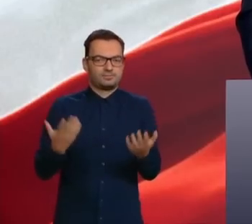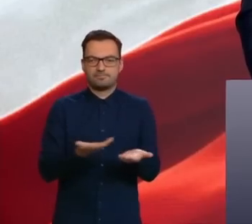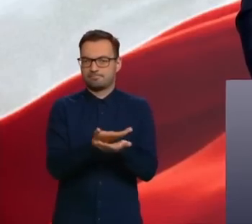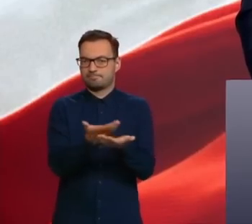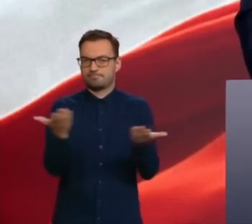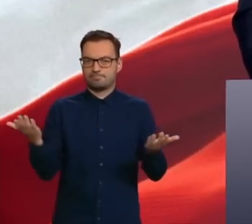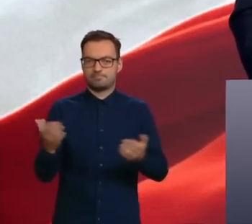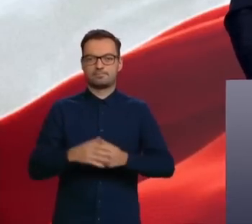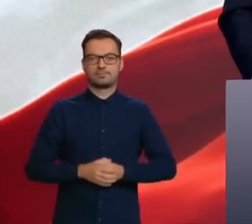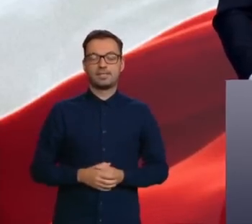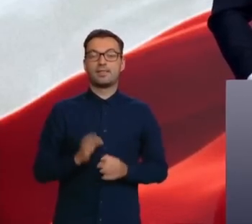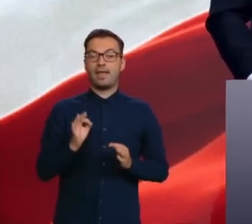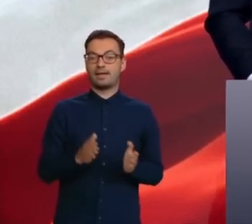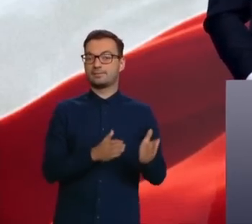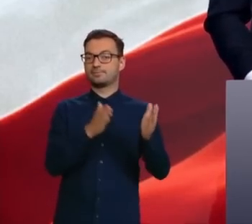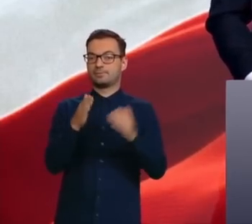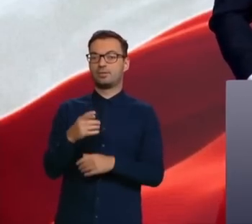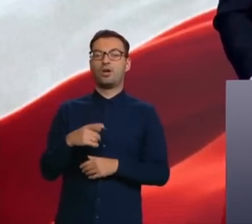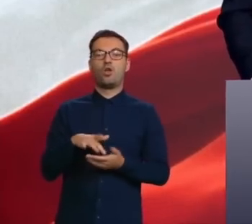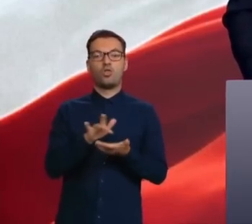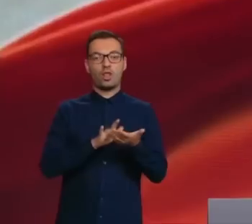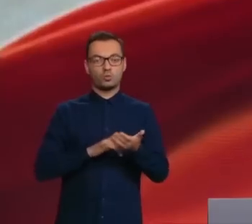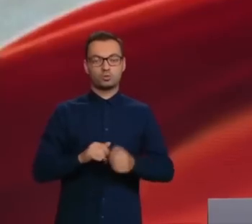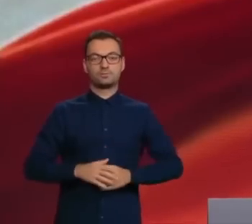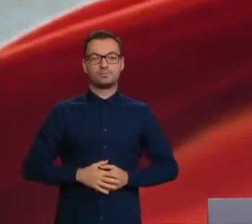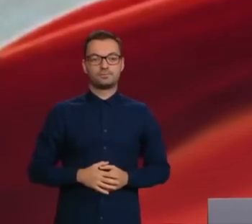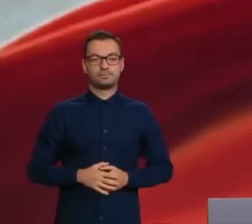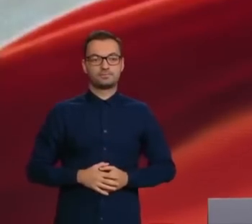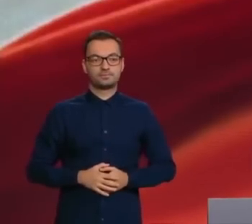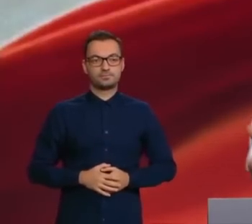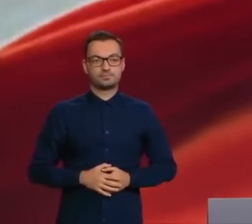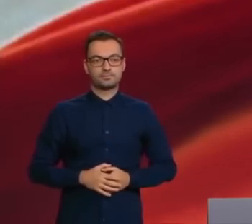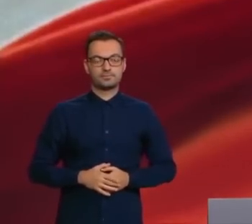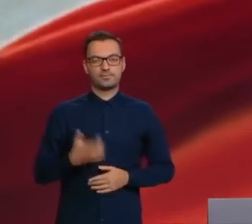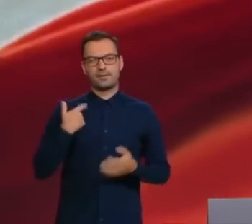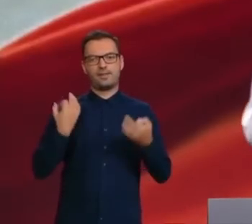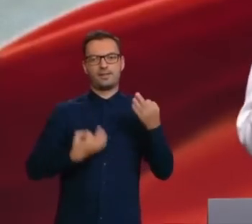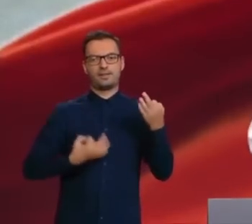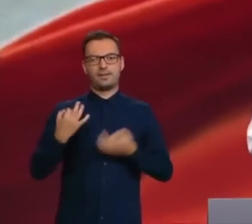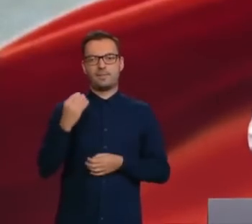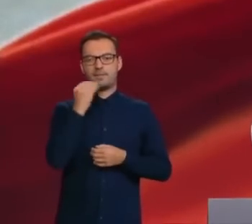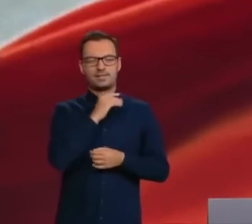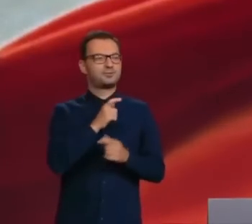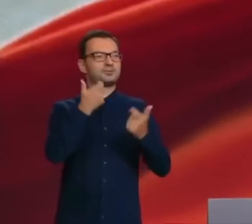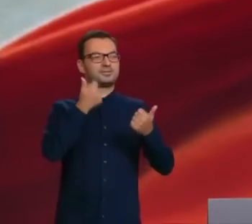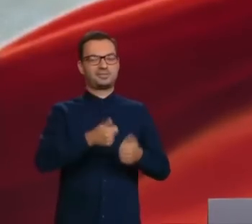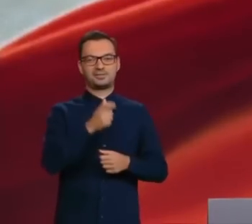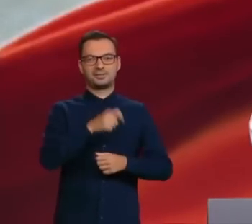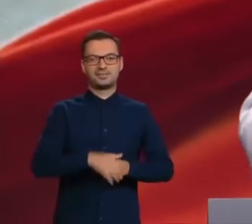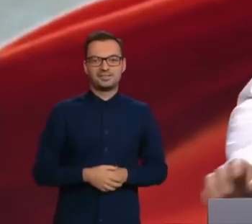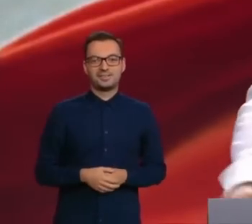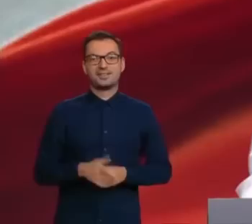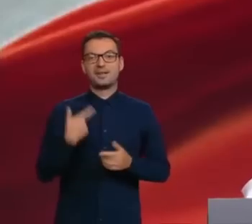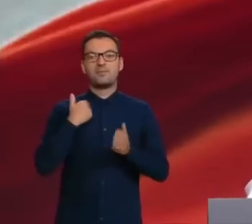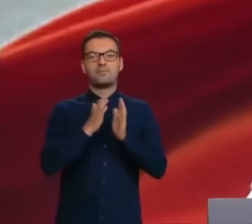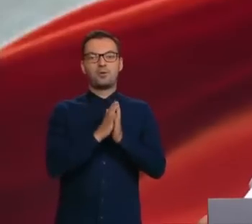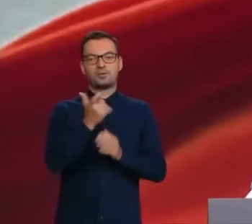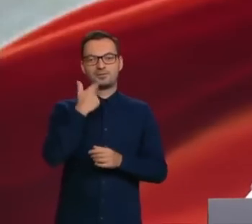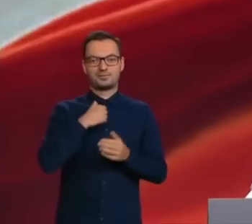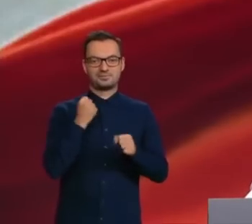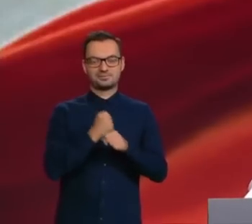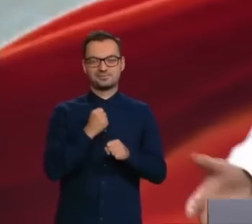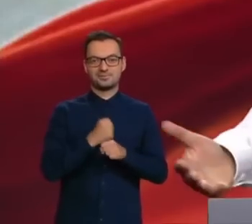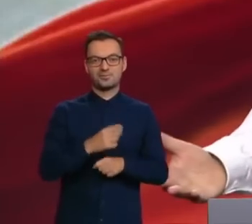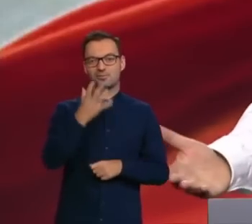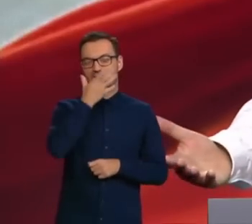najważniejsze. Głos ma trójkę, w tej chwili Tusk, bardzo ale proszę. Tam montażyści muszą tak się teraz zapierdalać, Mateusz, żeby się zdążyć stało, skleić jak materiał do wiadomości pracę, oczerniający